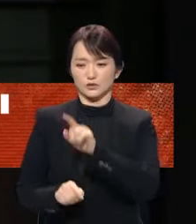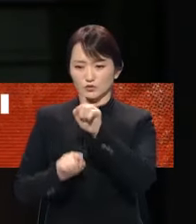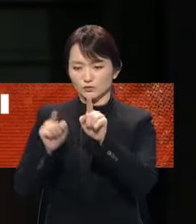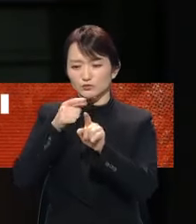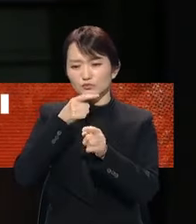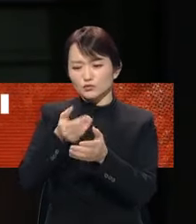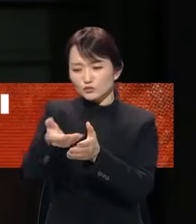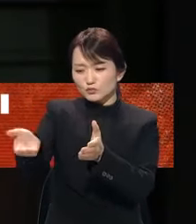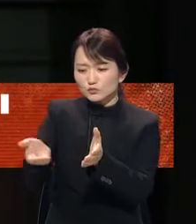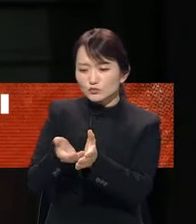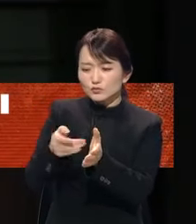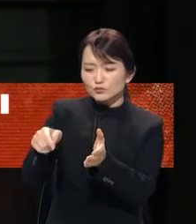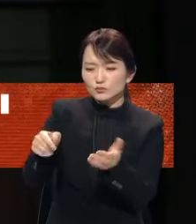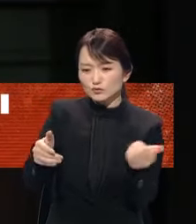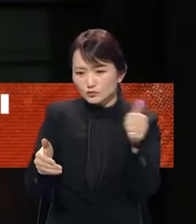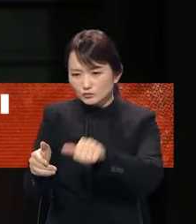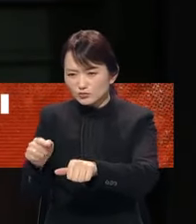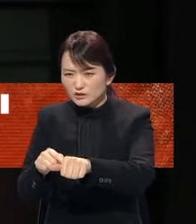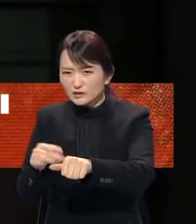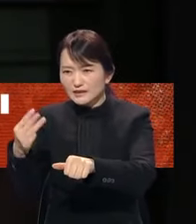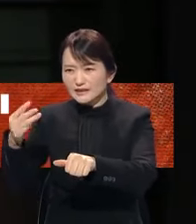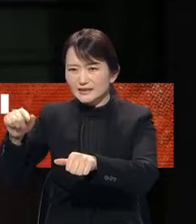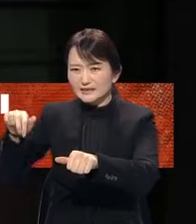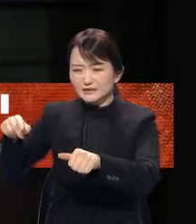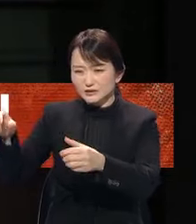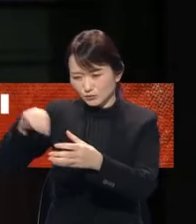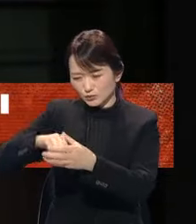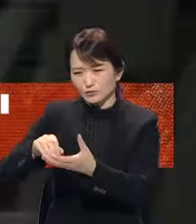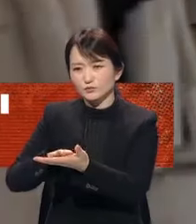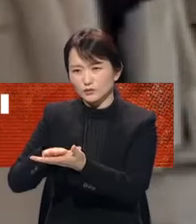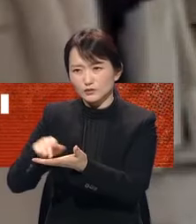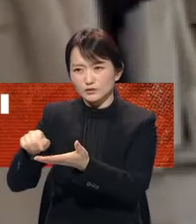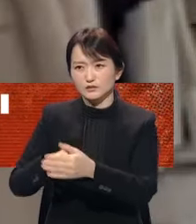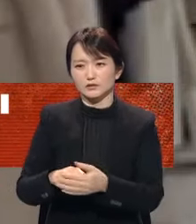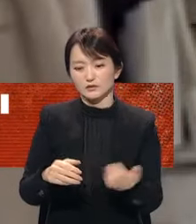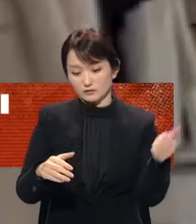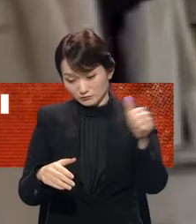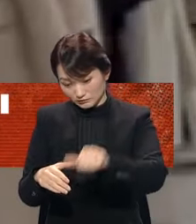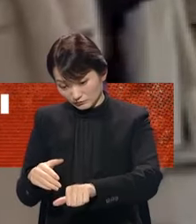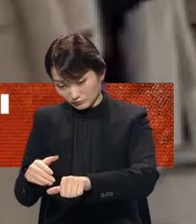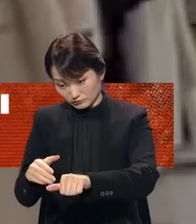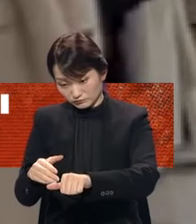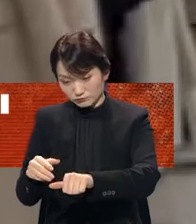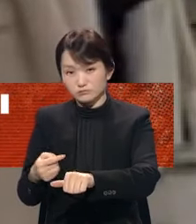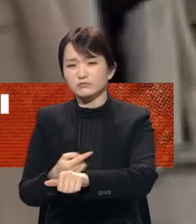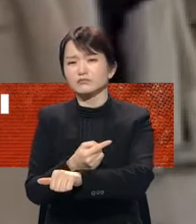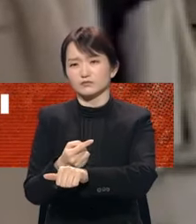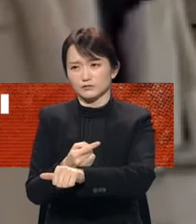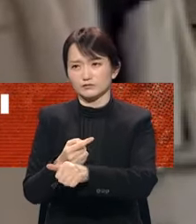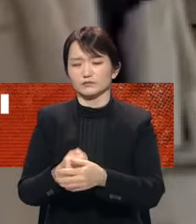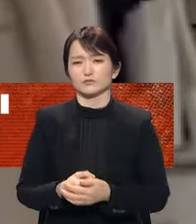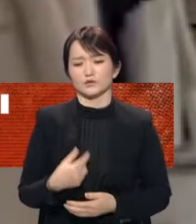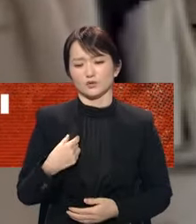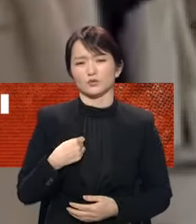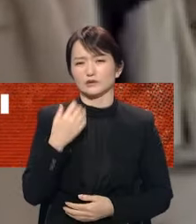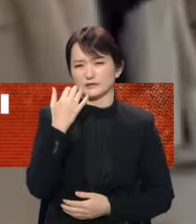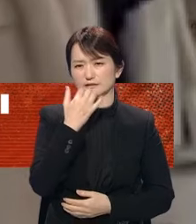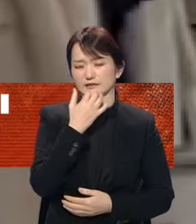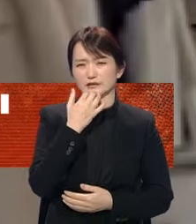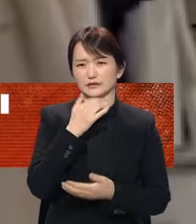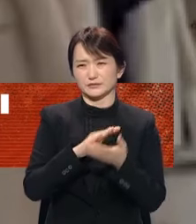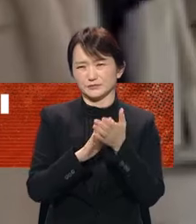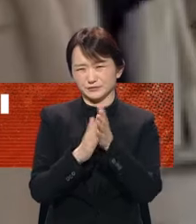약간 소독을 해야 해서 락스가 섞여 있는 물이었다고 합니다. 거기에 1시간을 담가져 있었던 거죠. 그래서 결국 옷이 변색돼서 입을